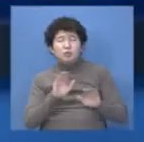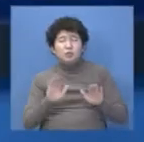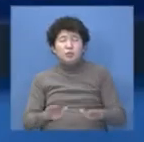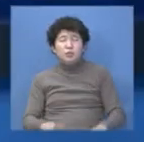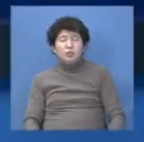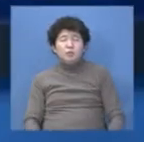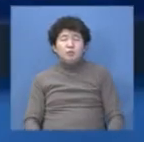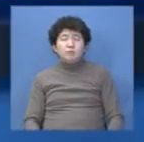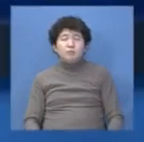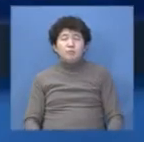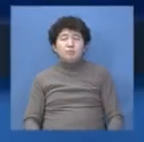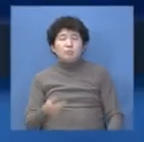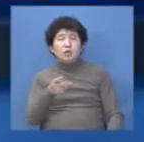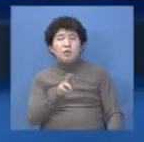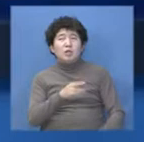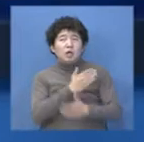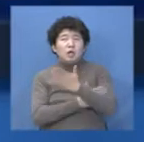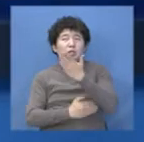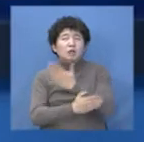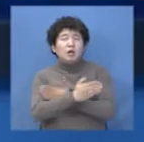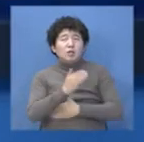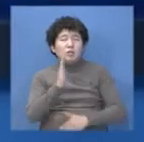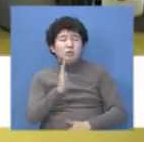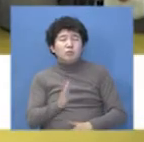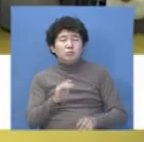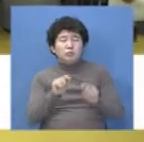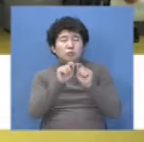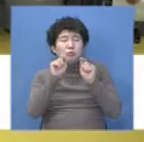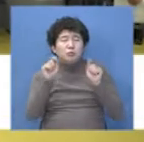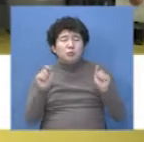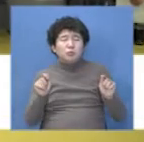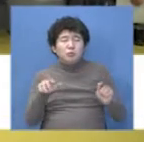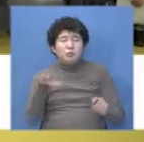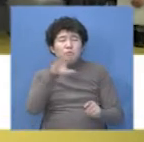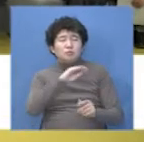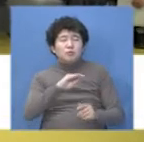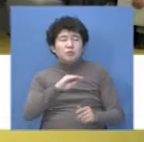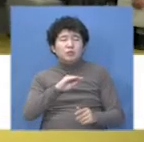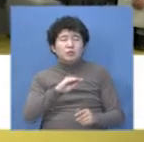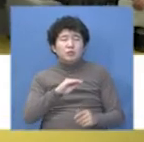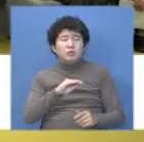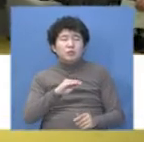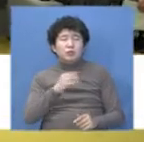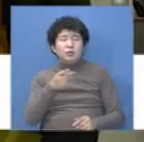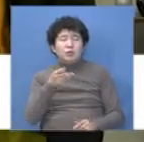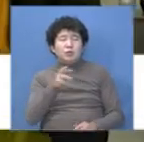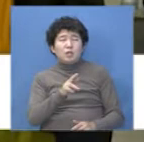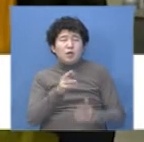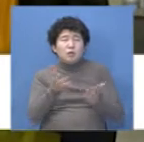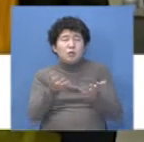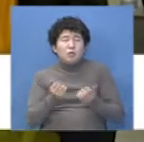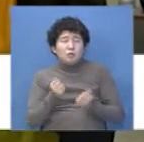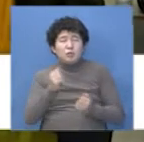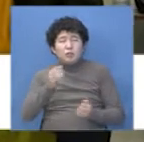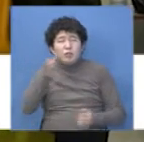Для детей с ограниченными возможностями будут созданы все условия для получения образования. Министр науки и высшего образования обсудил